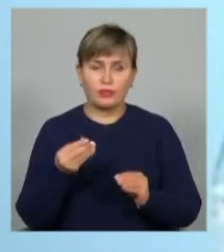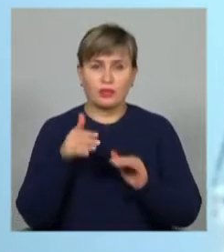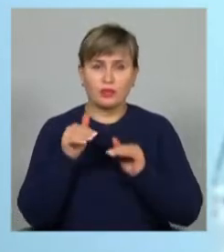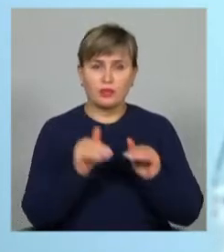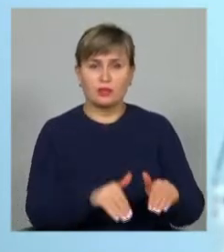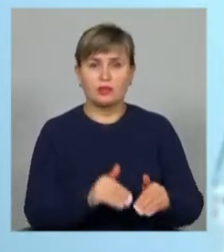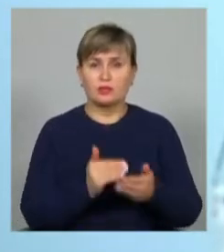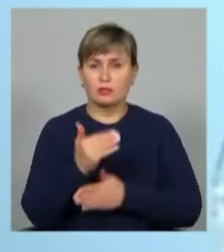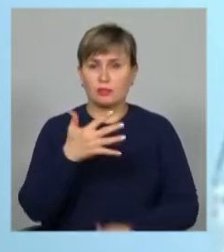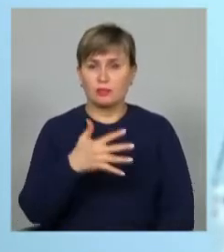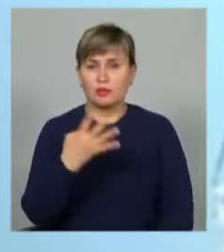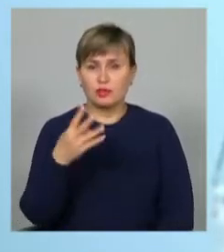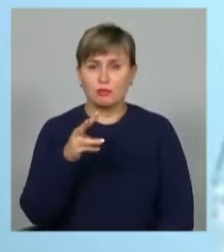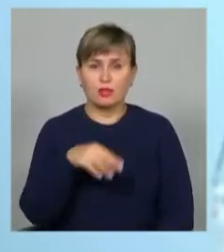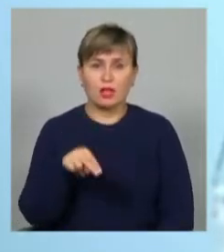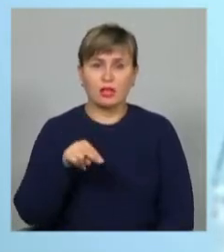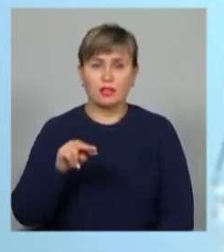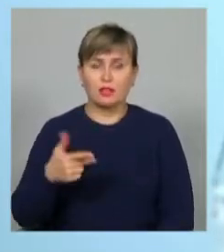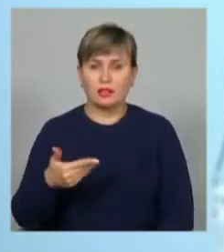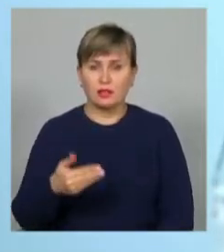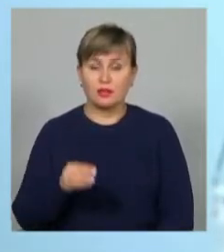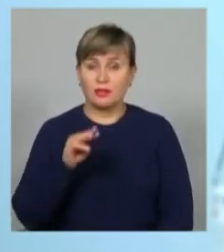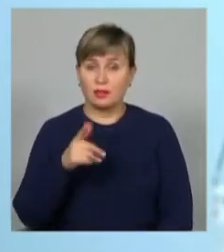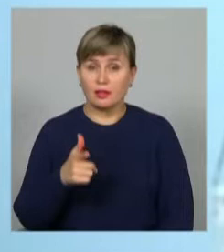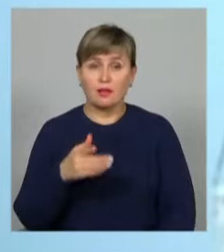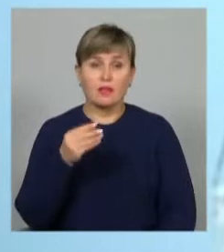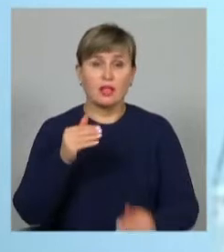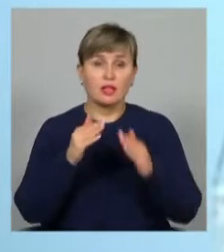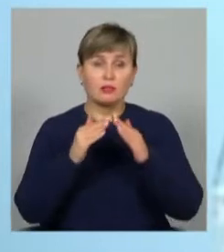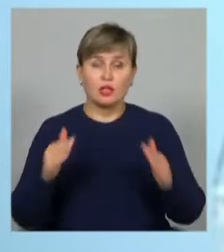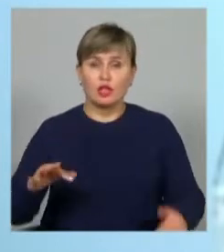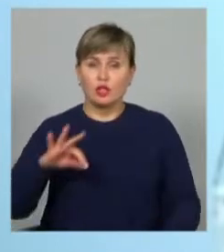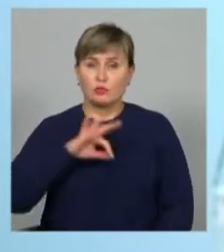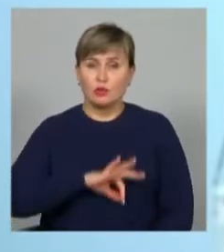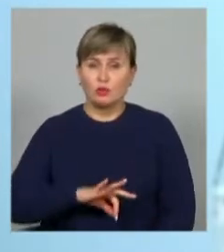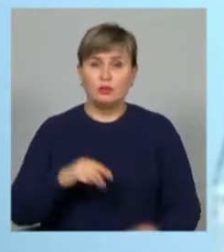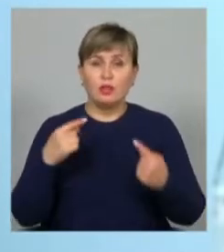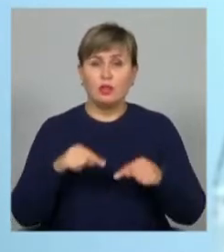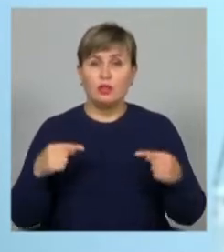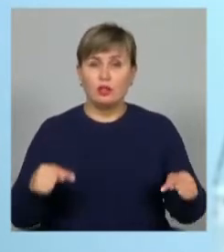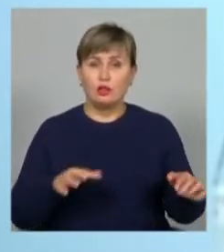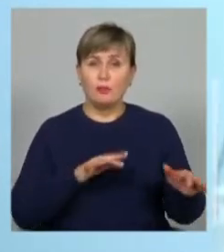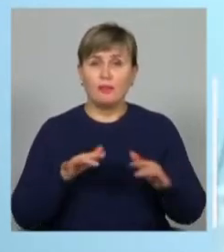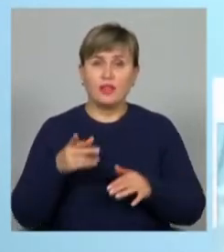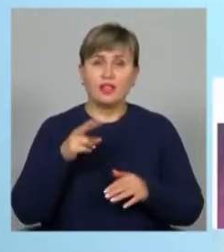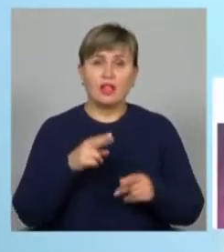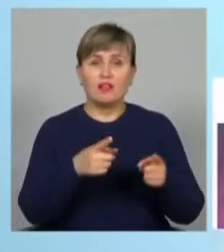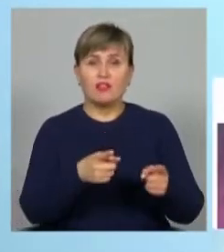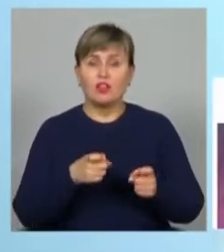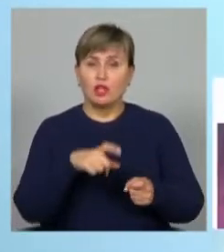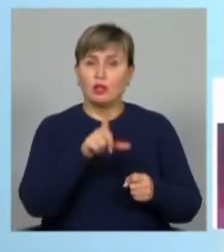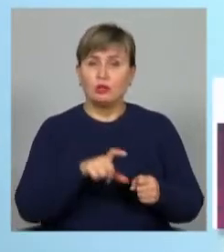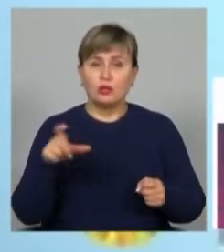свыше 54 миллиардов тенге. Финансовые пирамиды используют различные методы для вовлечения